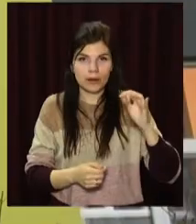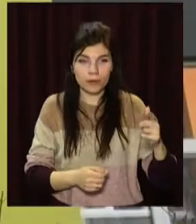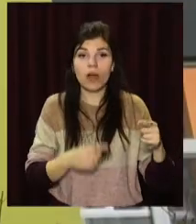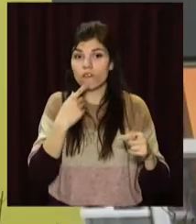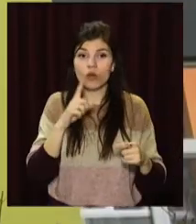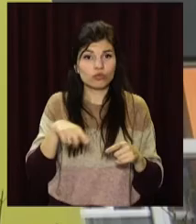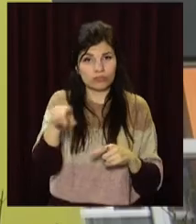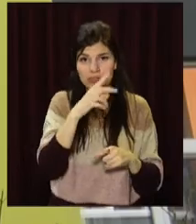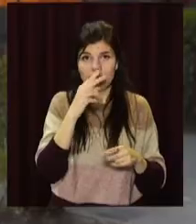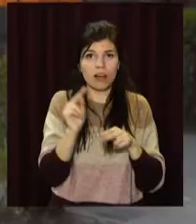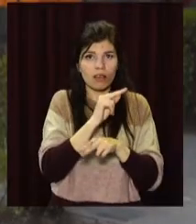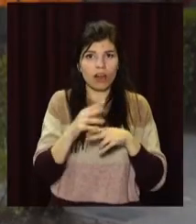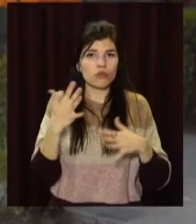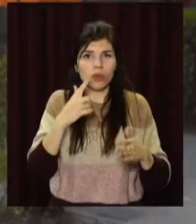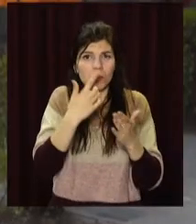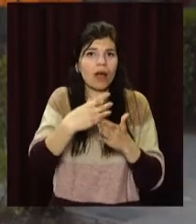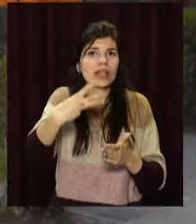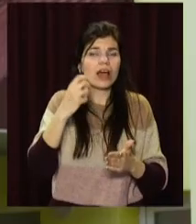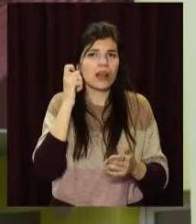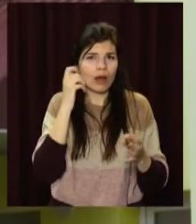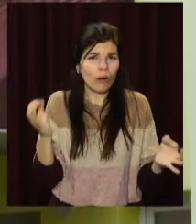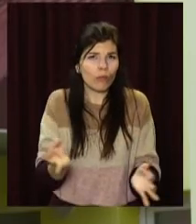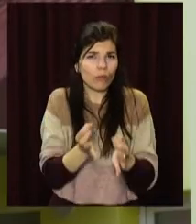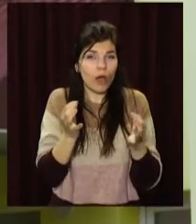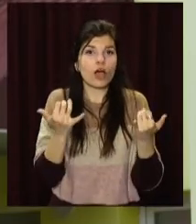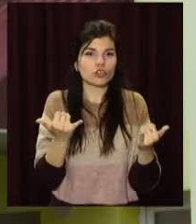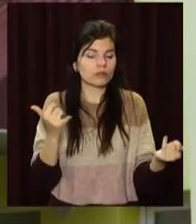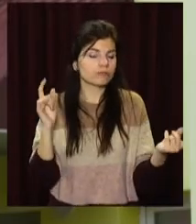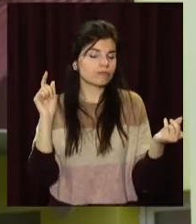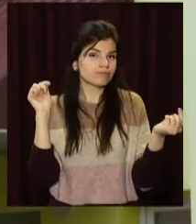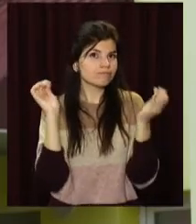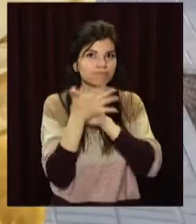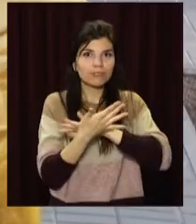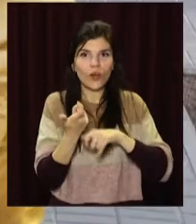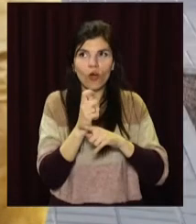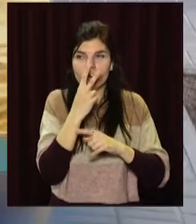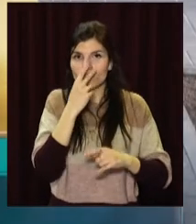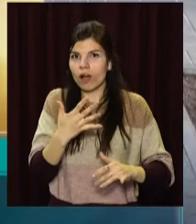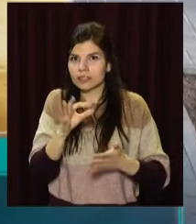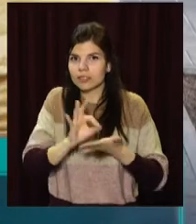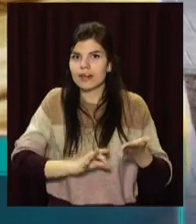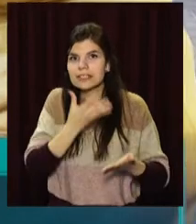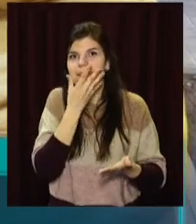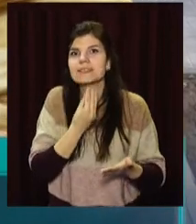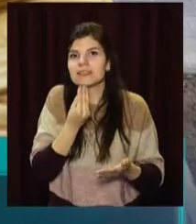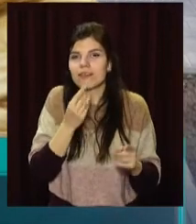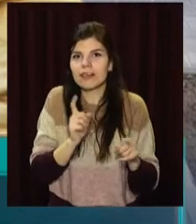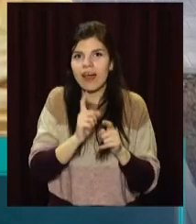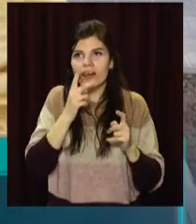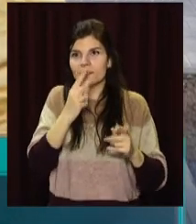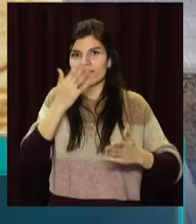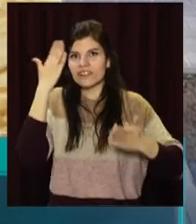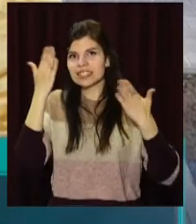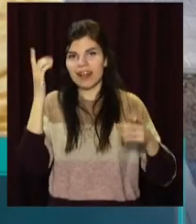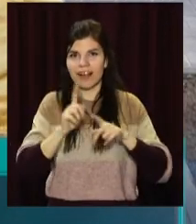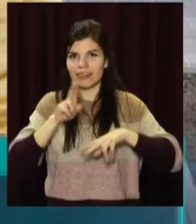бачила капітального ремонту понад 30 років. Нині дитсадок змінюється просто на очах. Став такий яскравий,